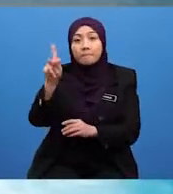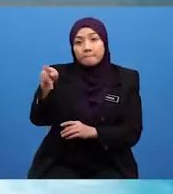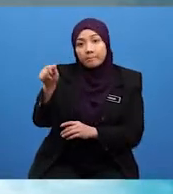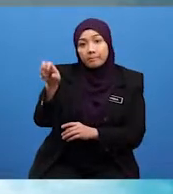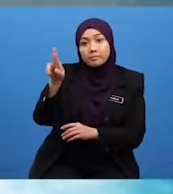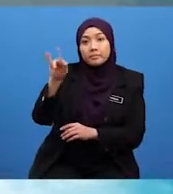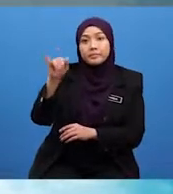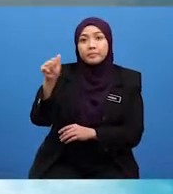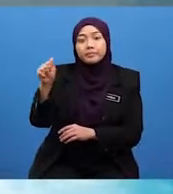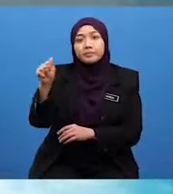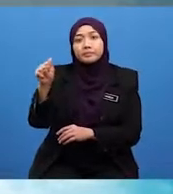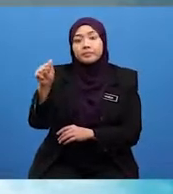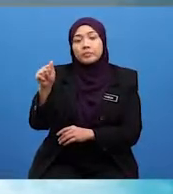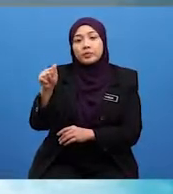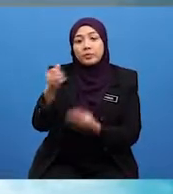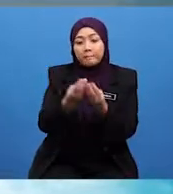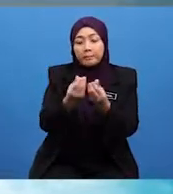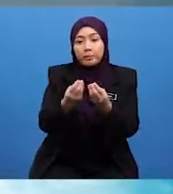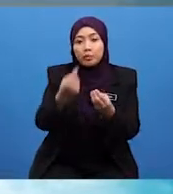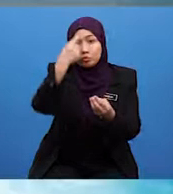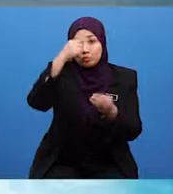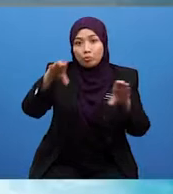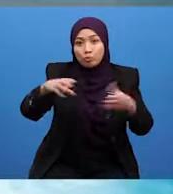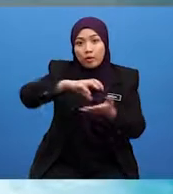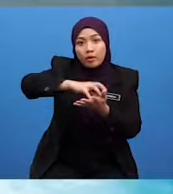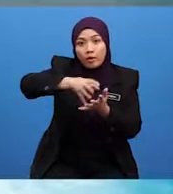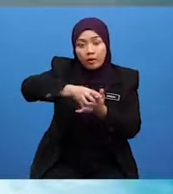serbuk penaik, serbuk koko,